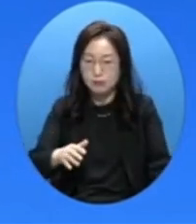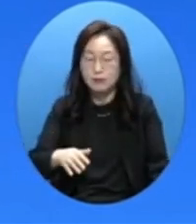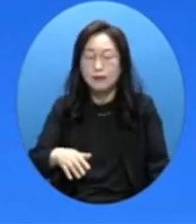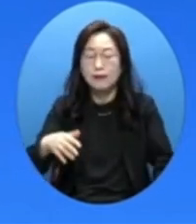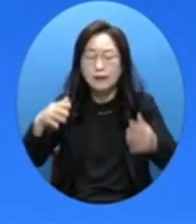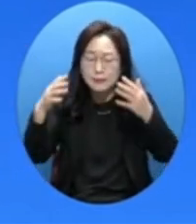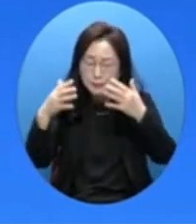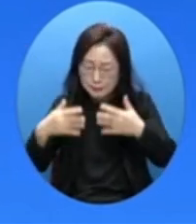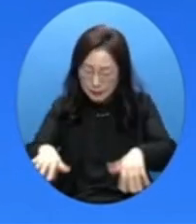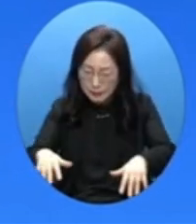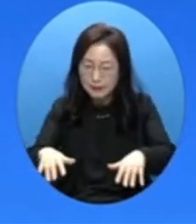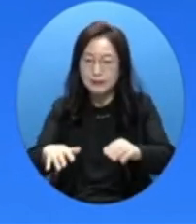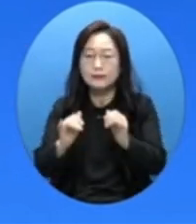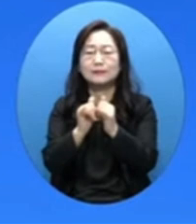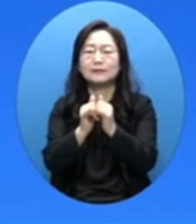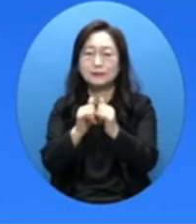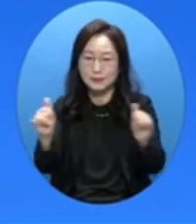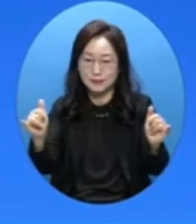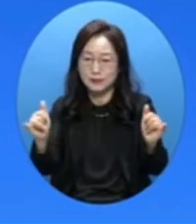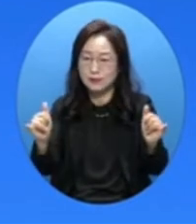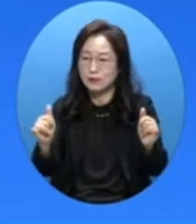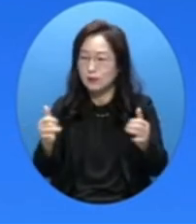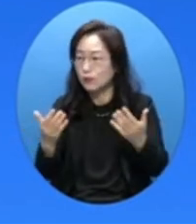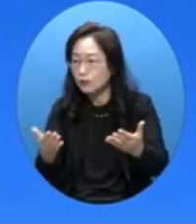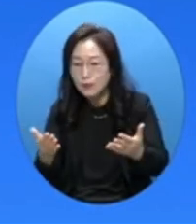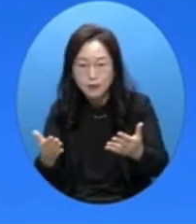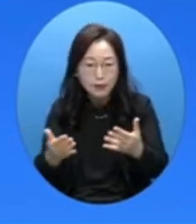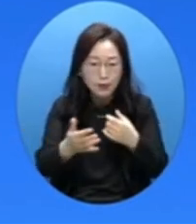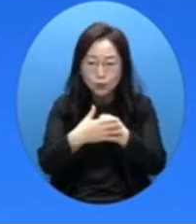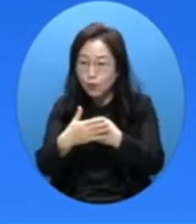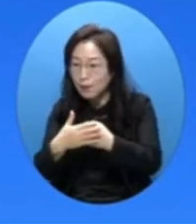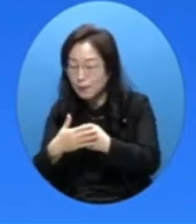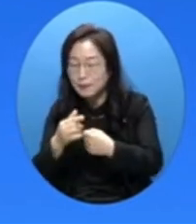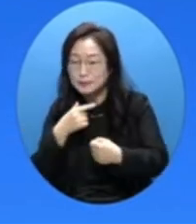연약한 사람들이 도움을 얻을까 해서 용한